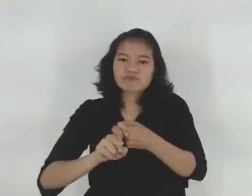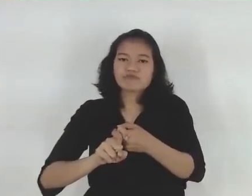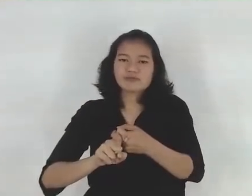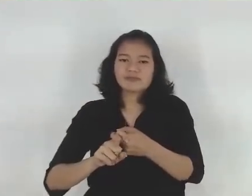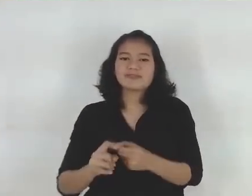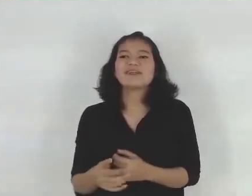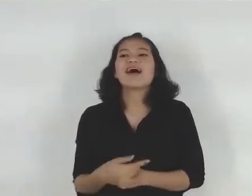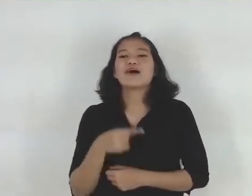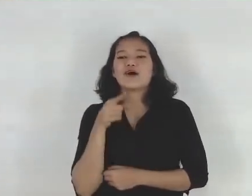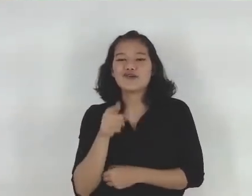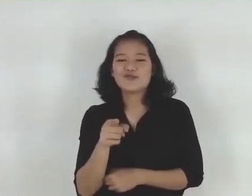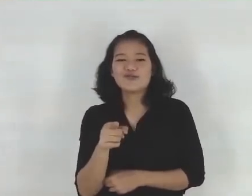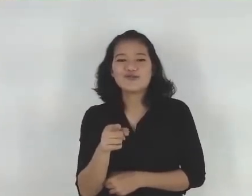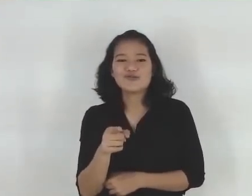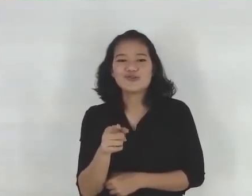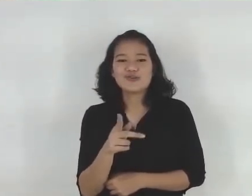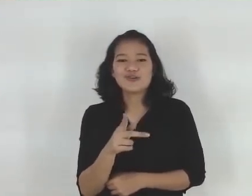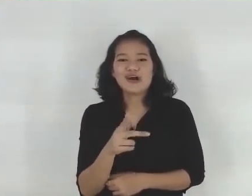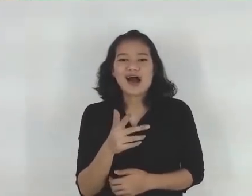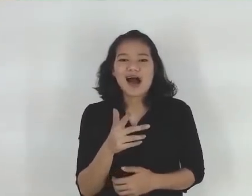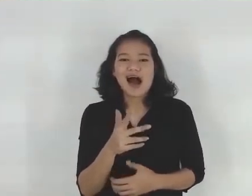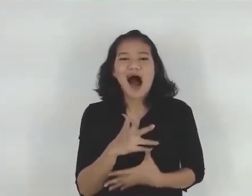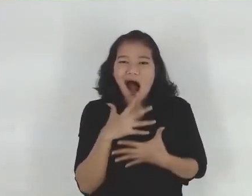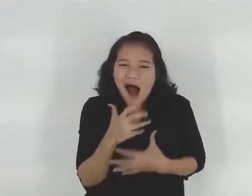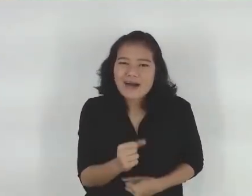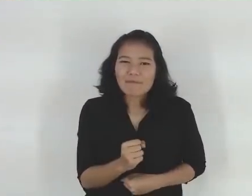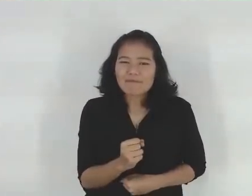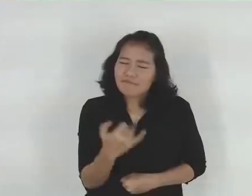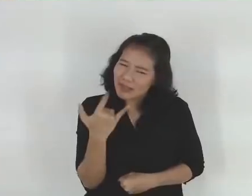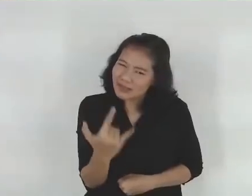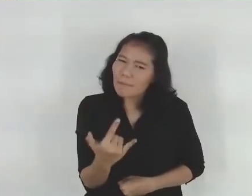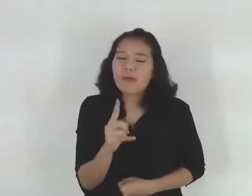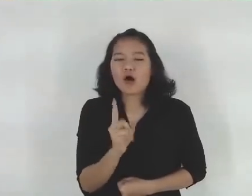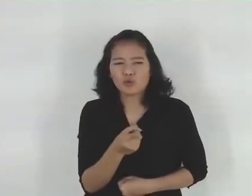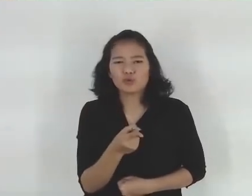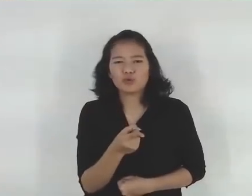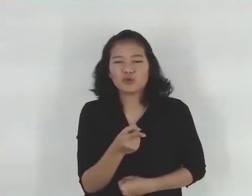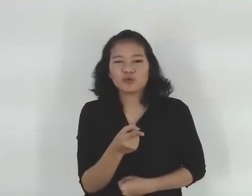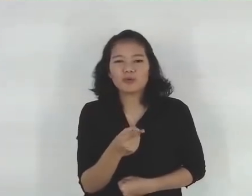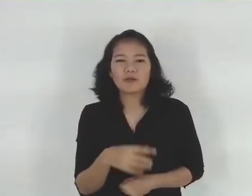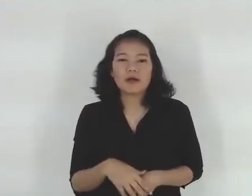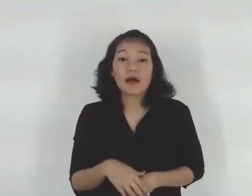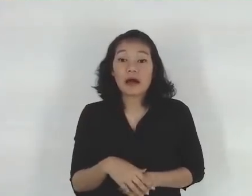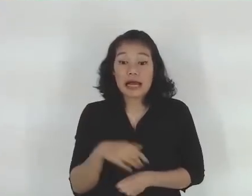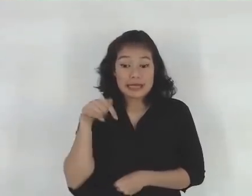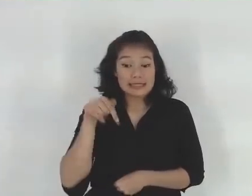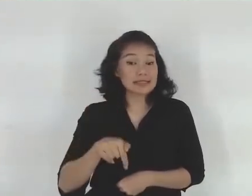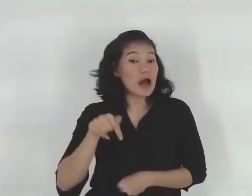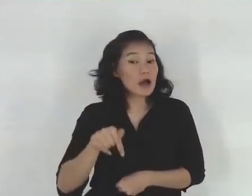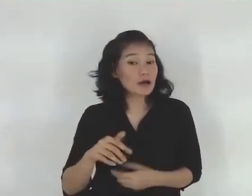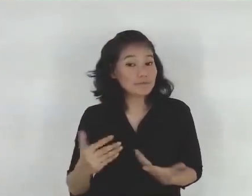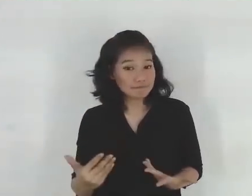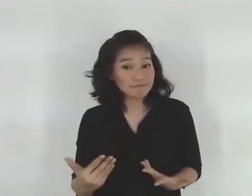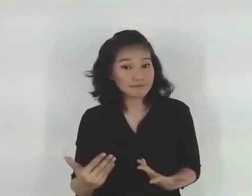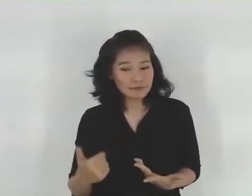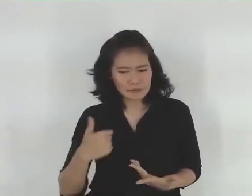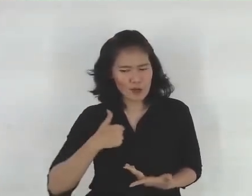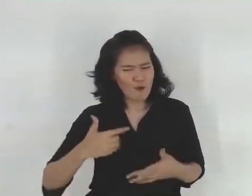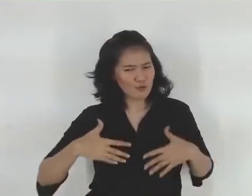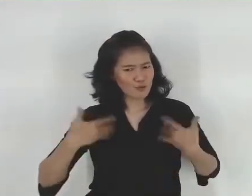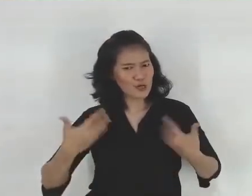ini adalah harapan yang perlu kita jaga maka sekarang dengan penuh